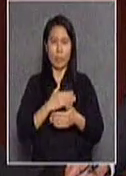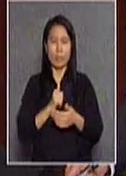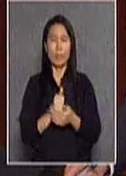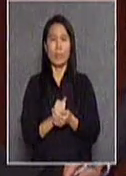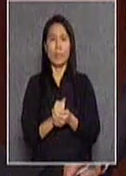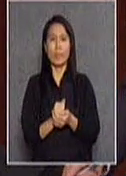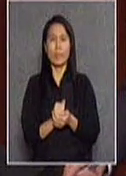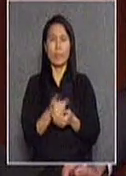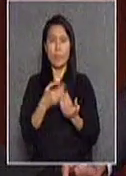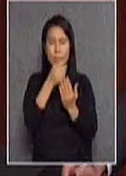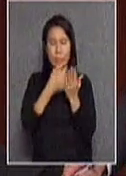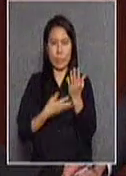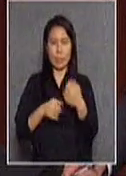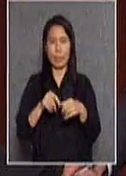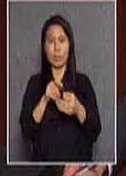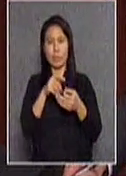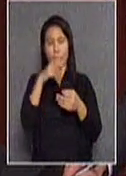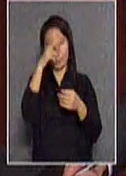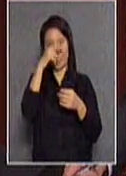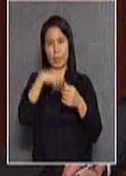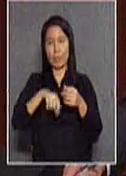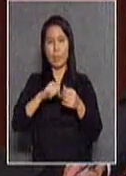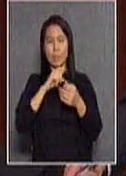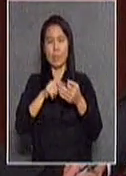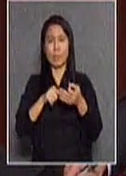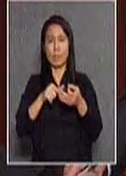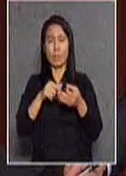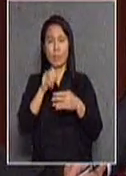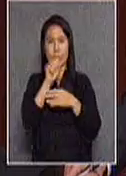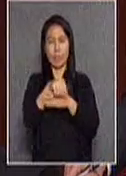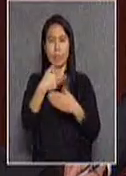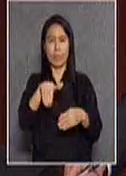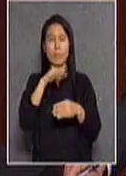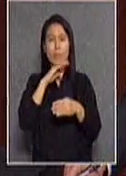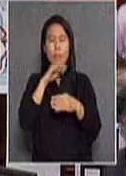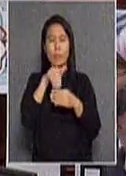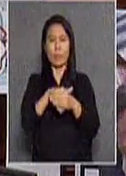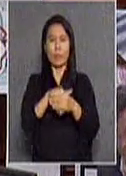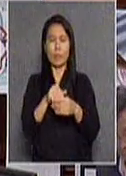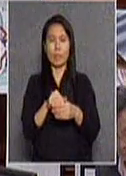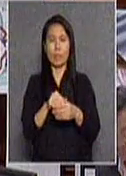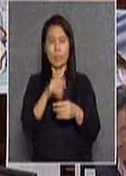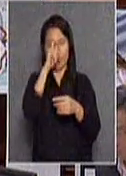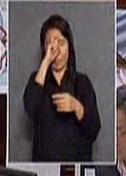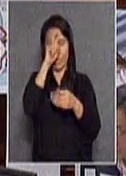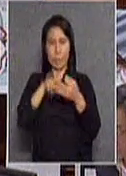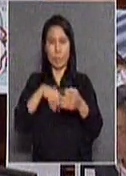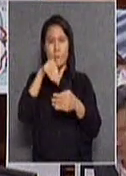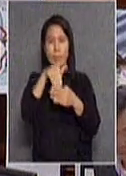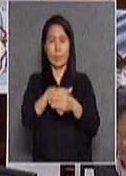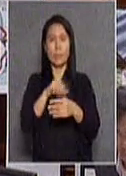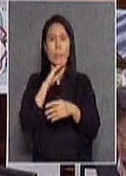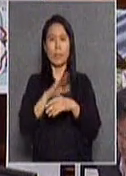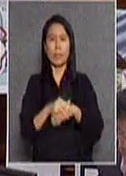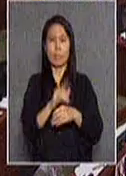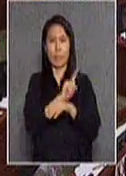位提出的待決議題是陳志全議員動議的修正案，予以通過，現在付諸表決。陳志全議員要求記名表決，表決鐘響1分鐘。